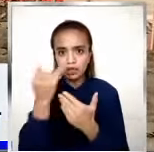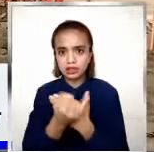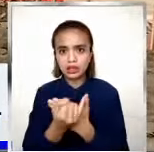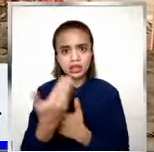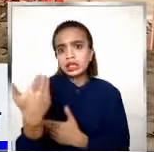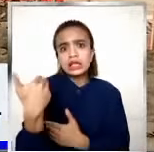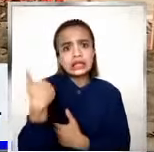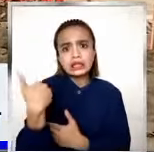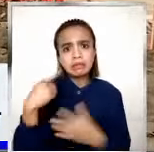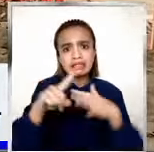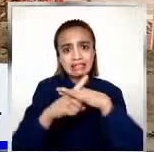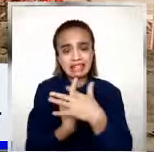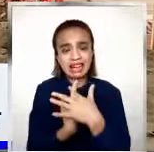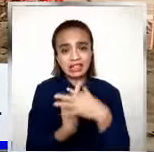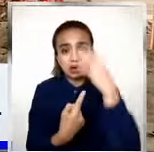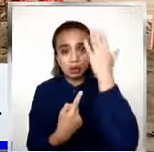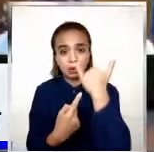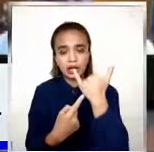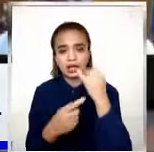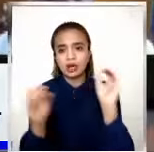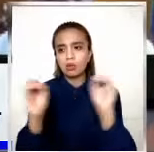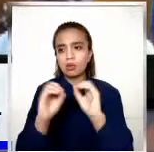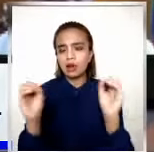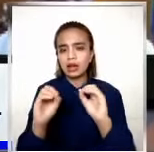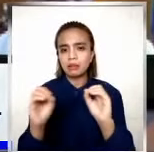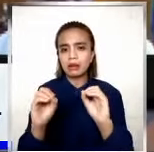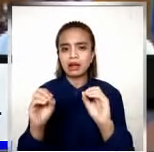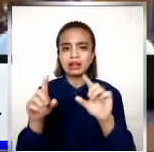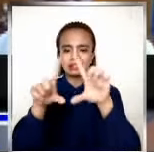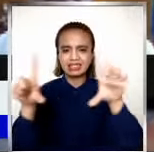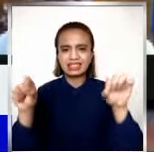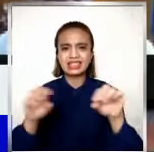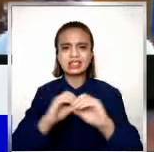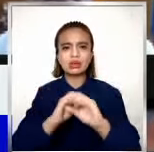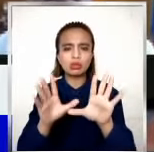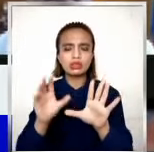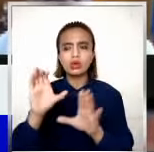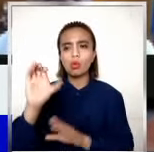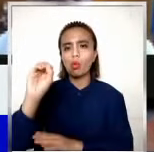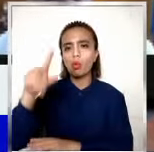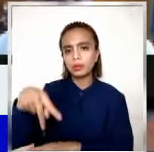pang clearance ng OP. 30% pa lang out of the